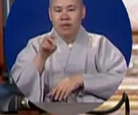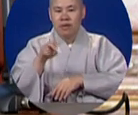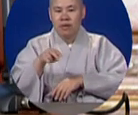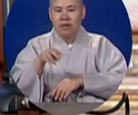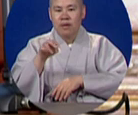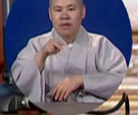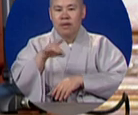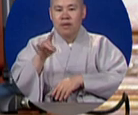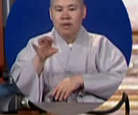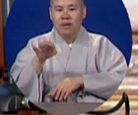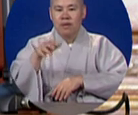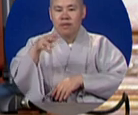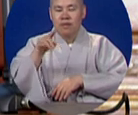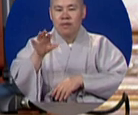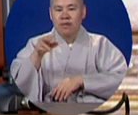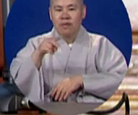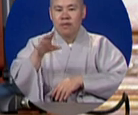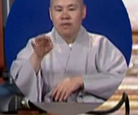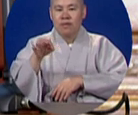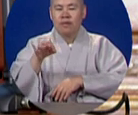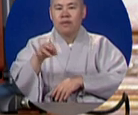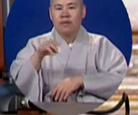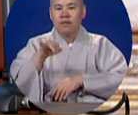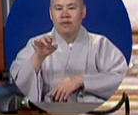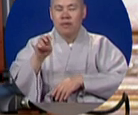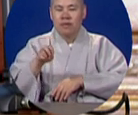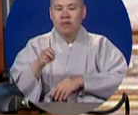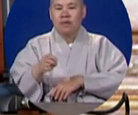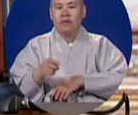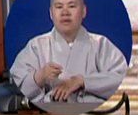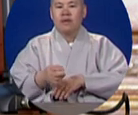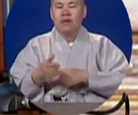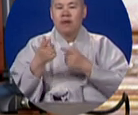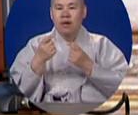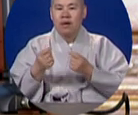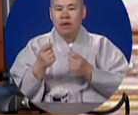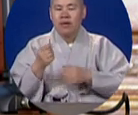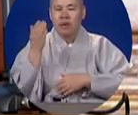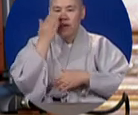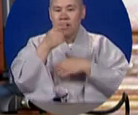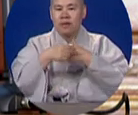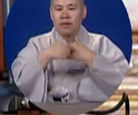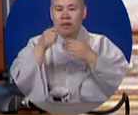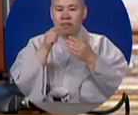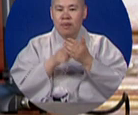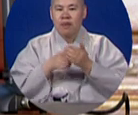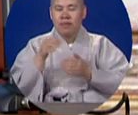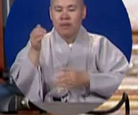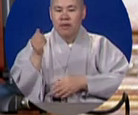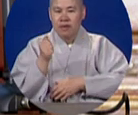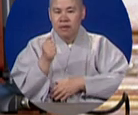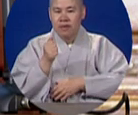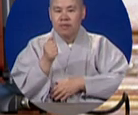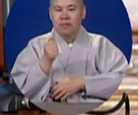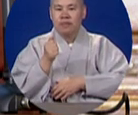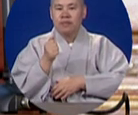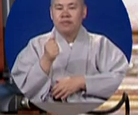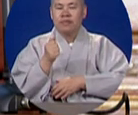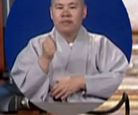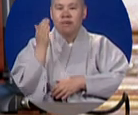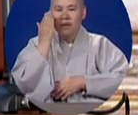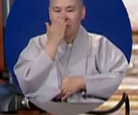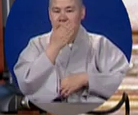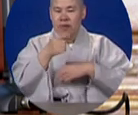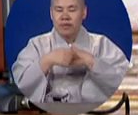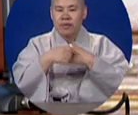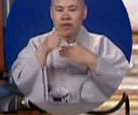응당이 이와 같이 청정심을 낼지니 청정심 그 청정심을